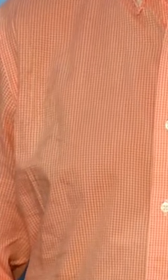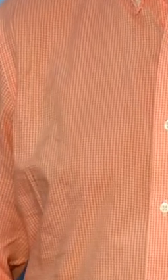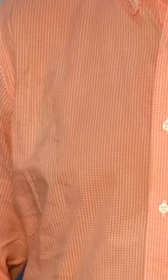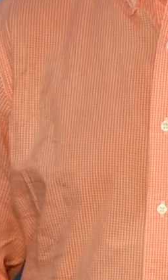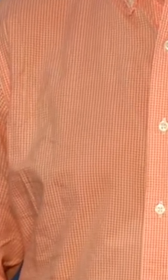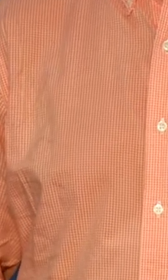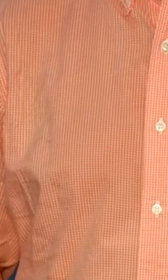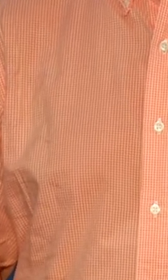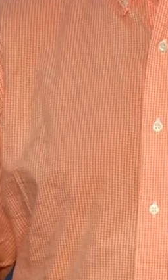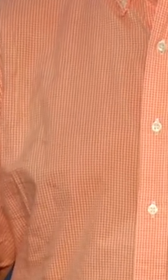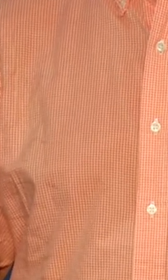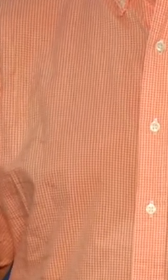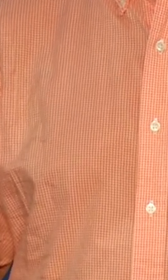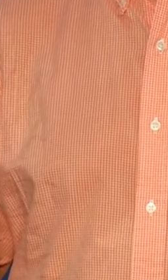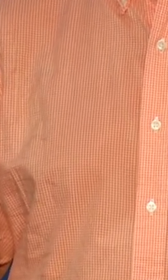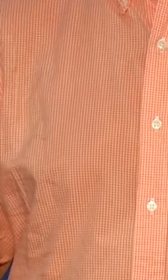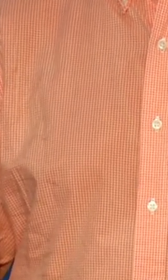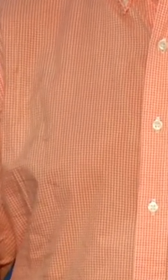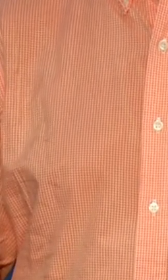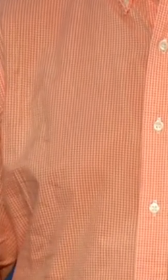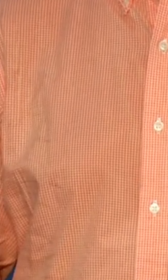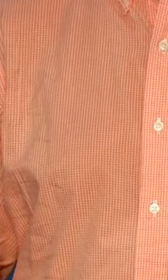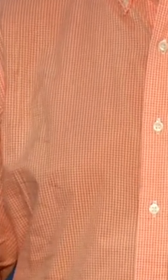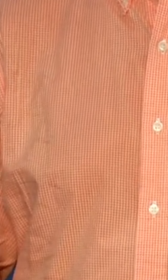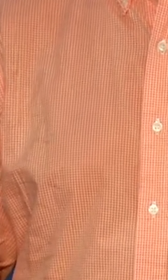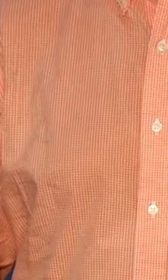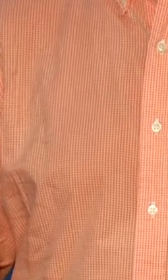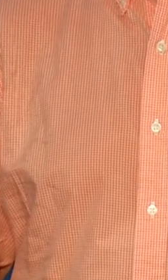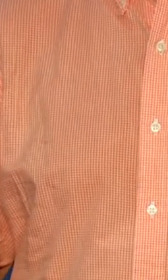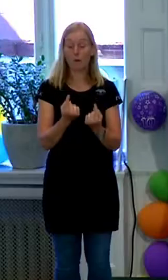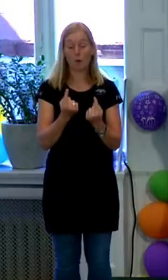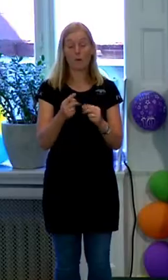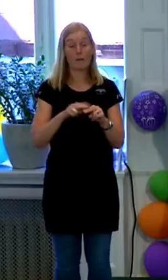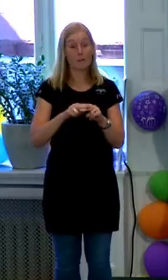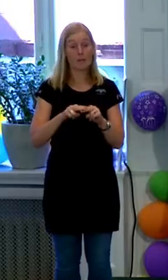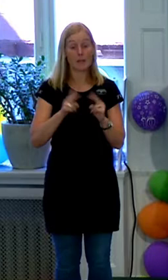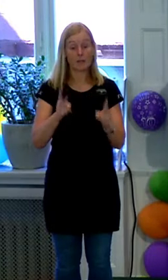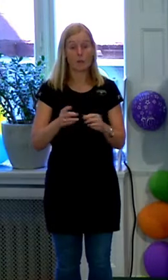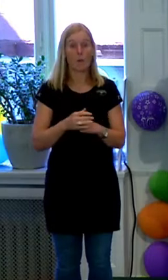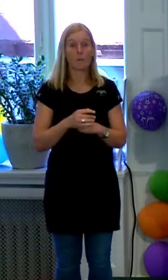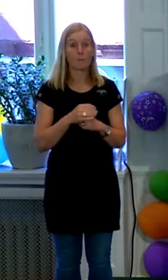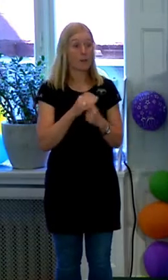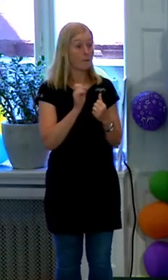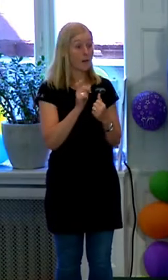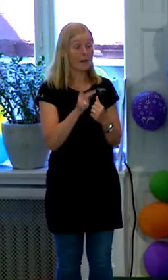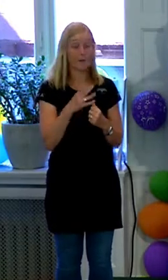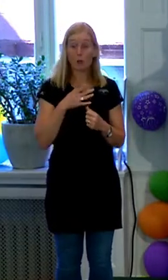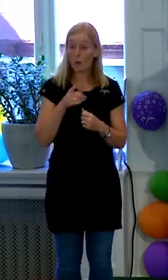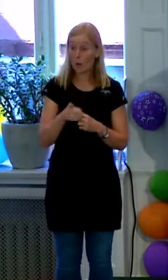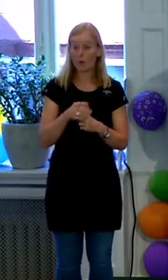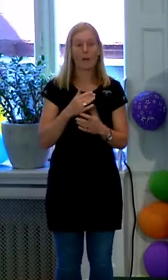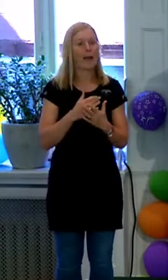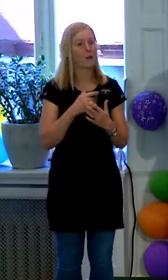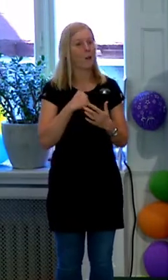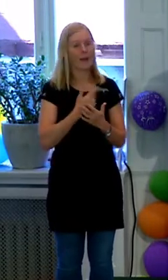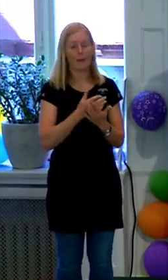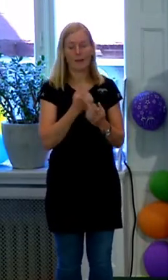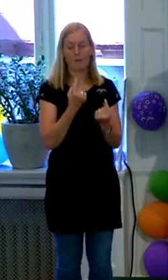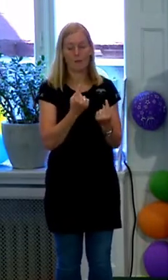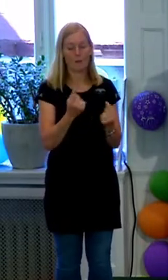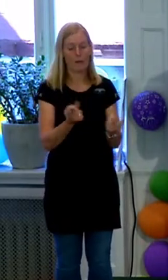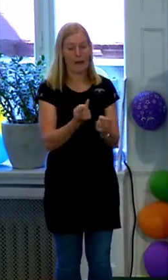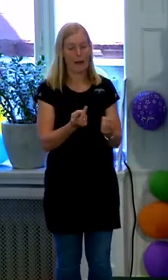på det sättet. Så jag är inte så förvånad att man kan känna så. Fredrik? Ja, nej, alltså, jag är inte heller förvånad.